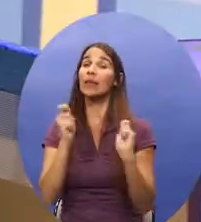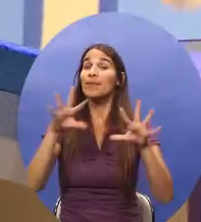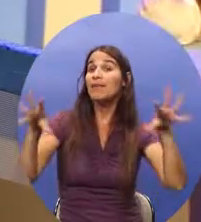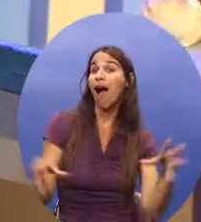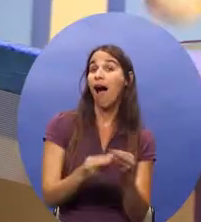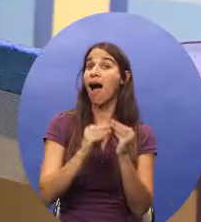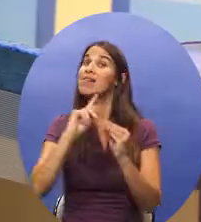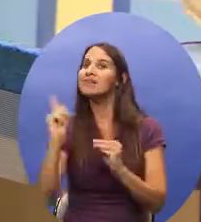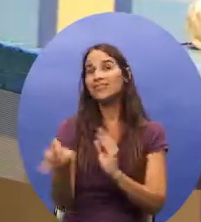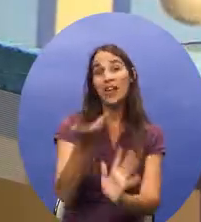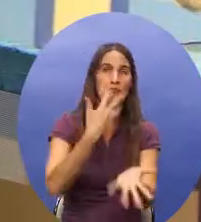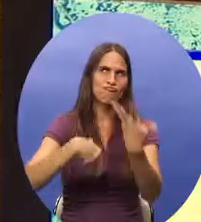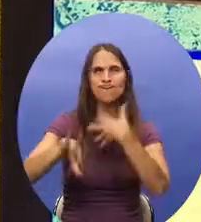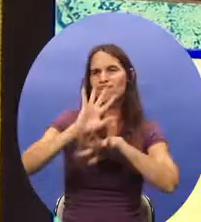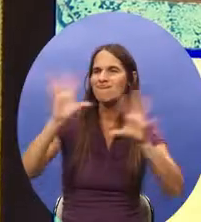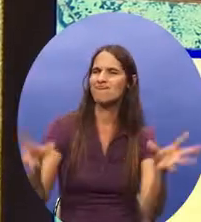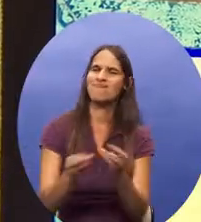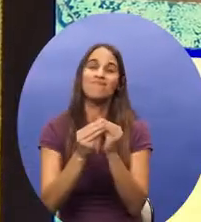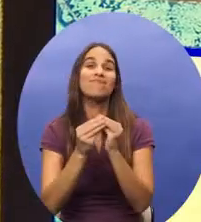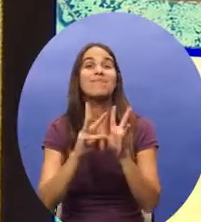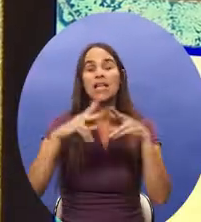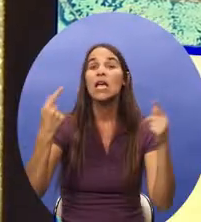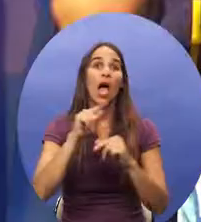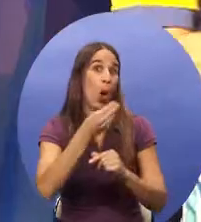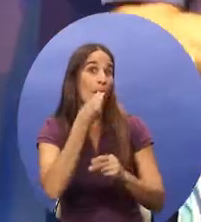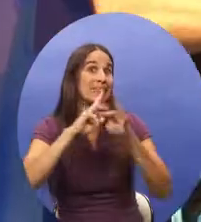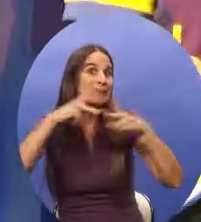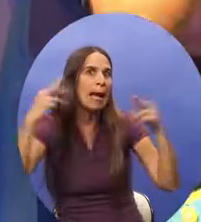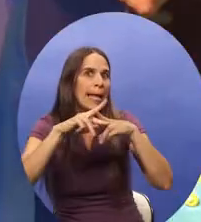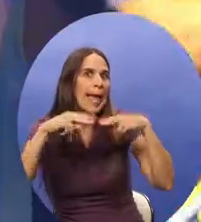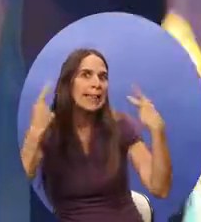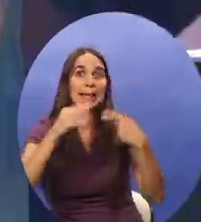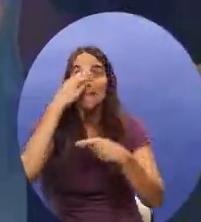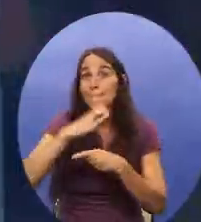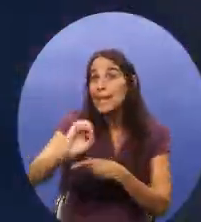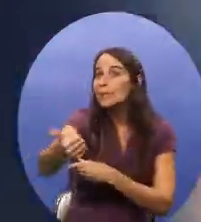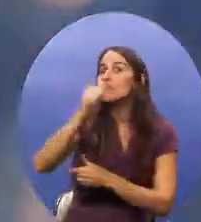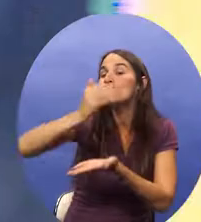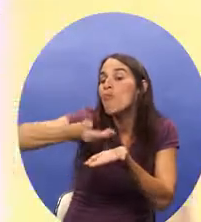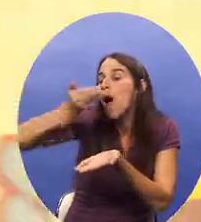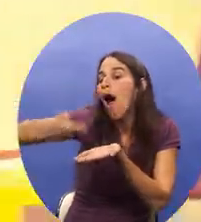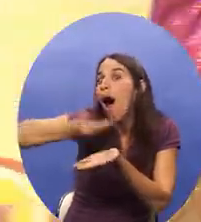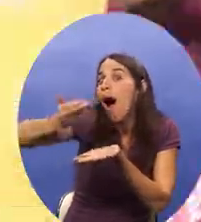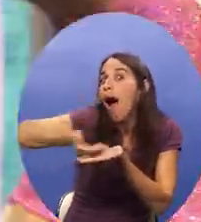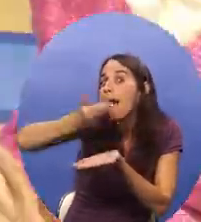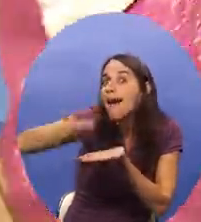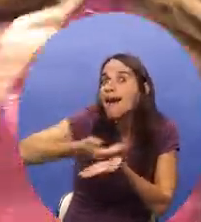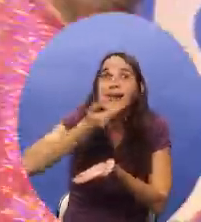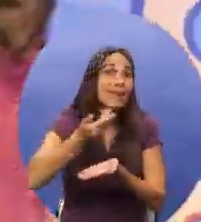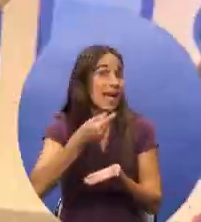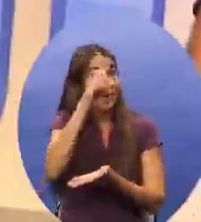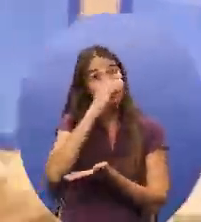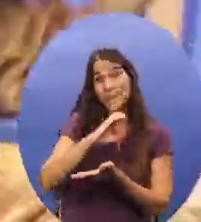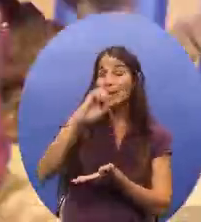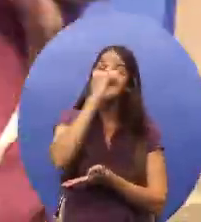ואוכלים סיר גדול. הפילים אוכלים ספגטי, הפילים שותים מרק, הפילים שרים דואטים,